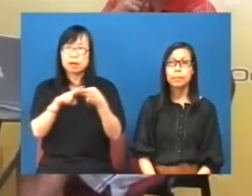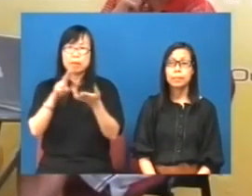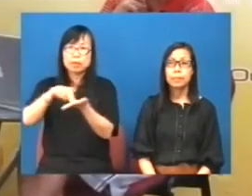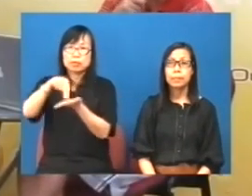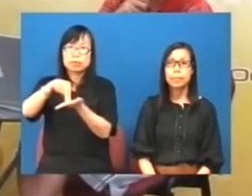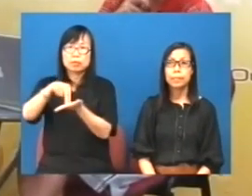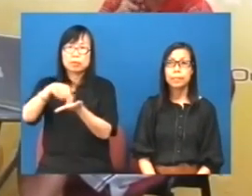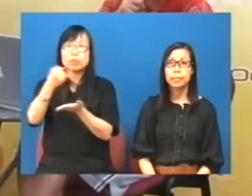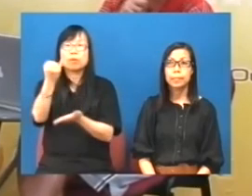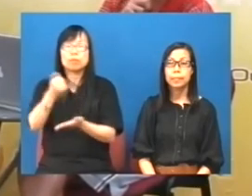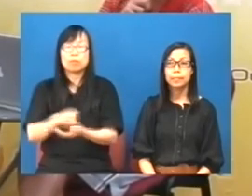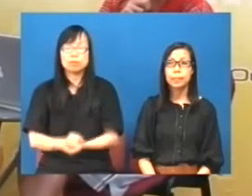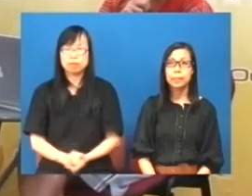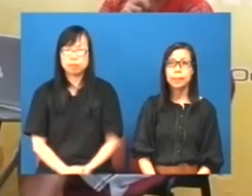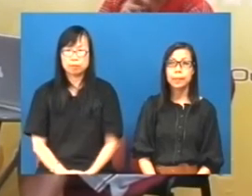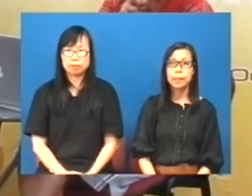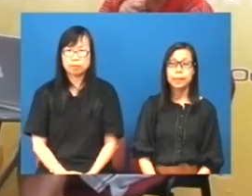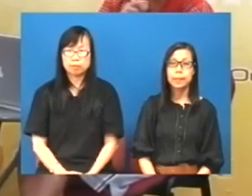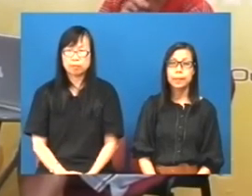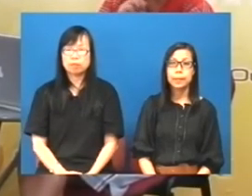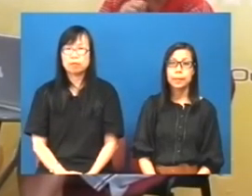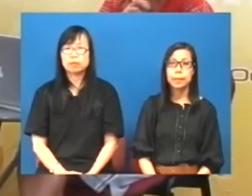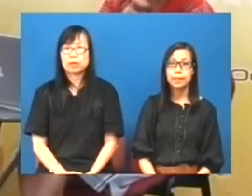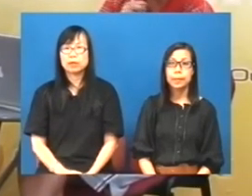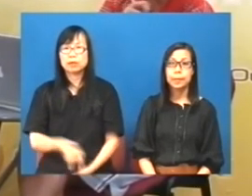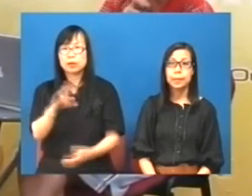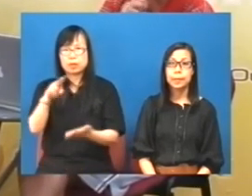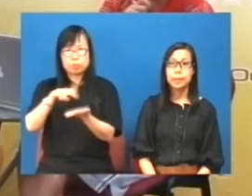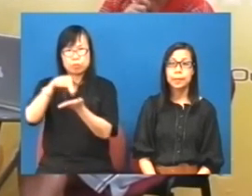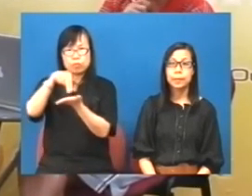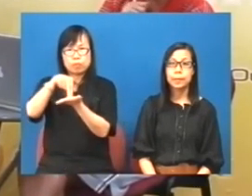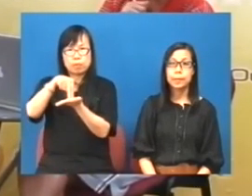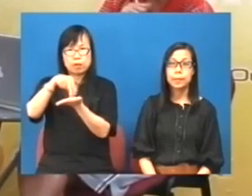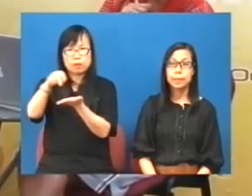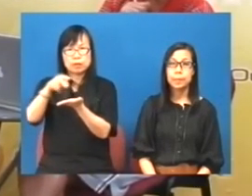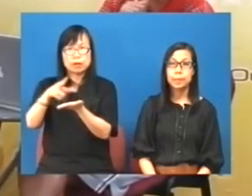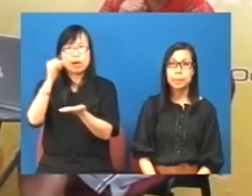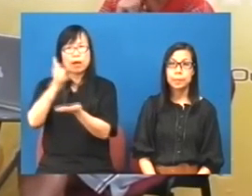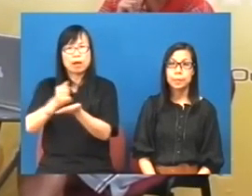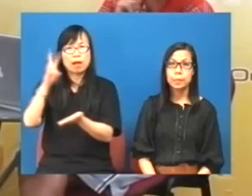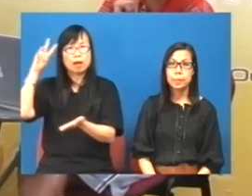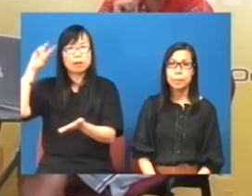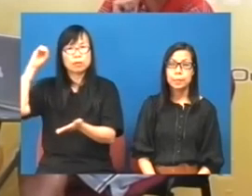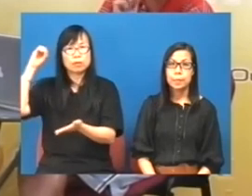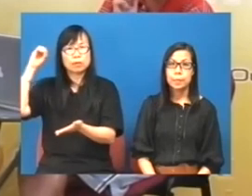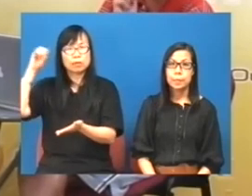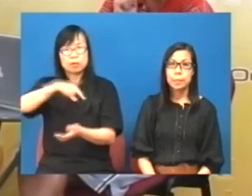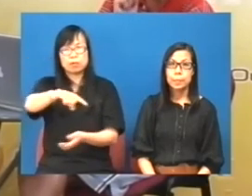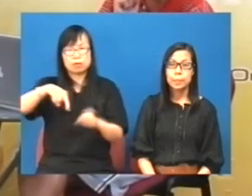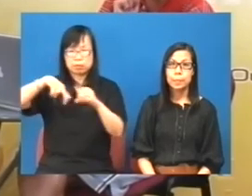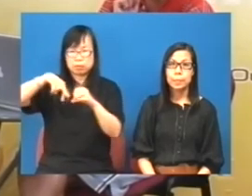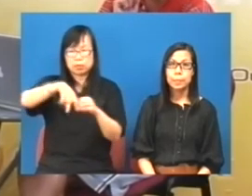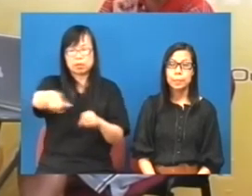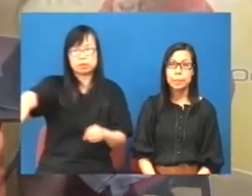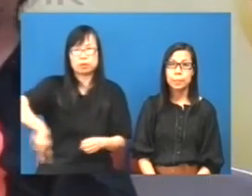大樂法出來因為他要強行搞的時候就在中軍有很多球場搞所以